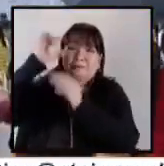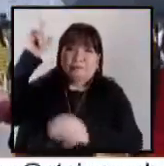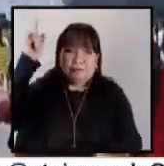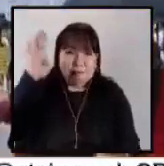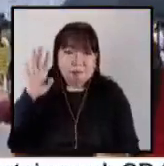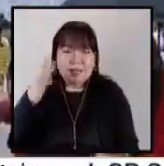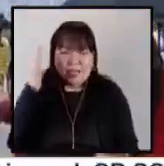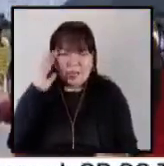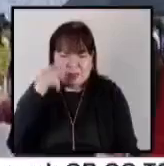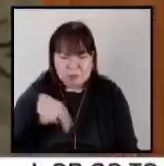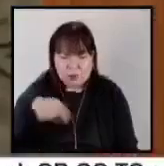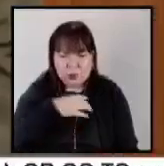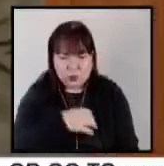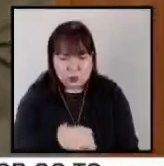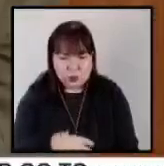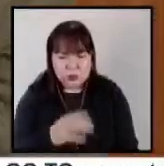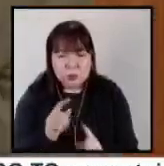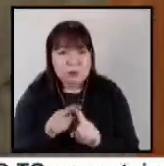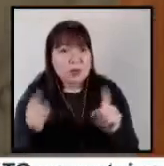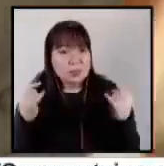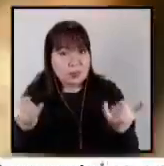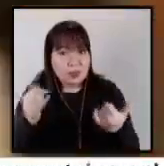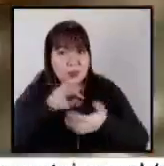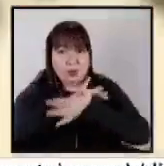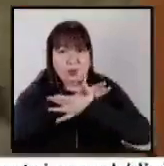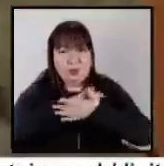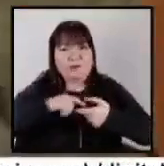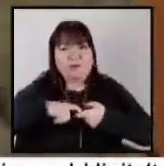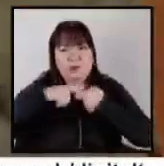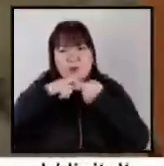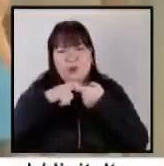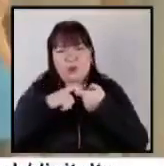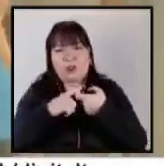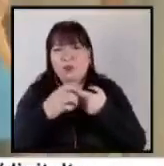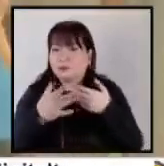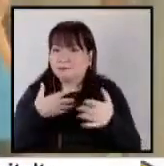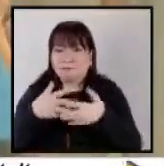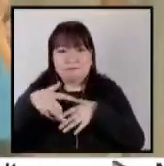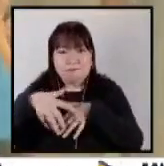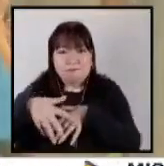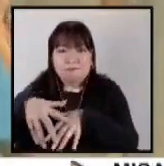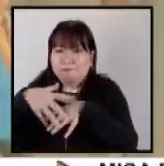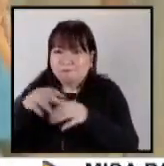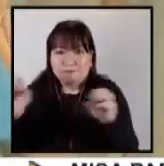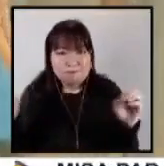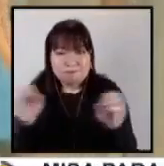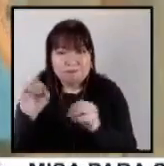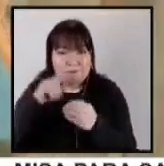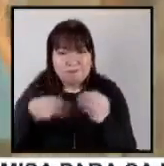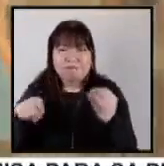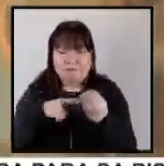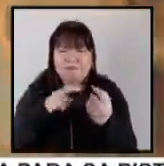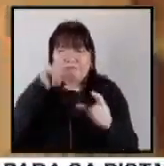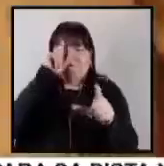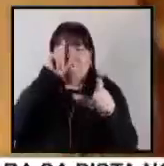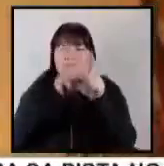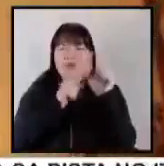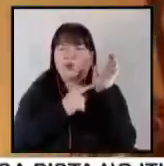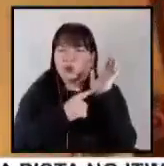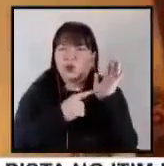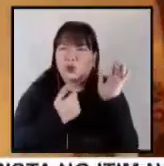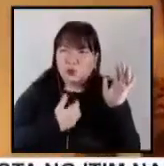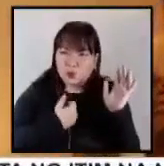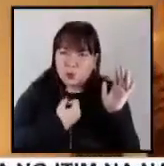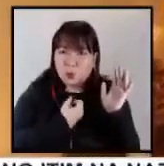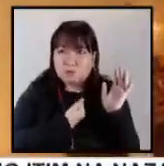wala munang traslasyon, patuloy pa rin nating ipakita ang pagmamahal sa Puong Nazareno sa sarili nating